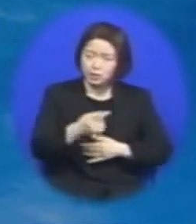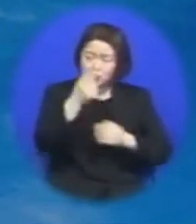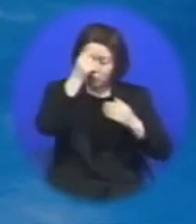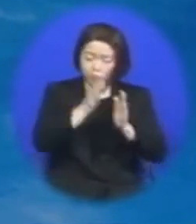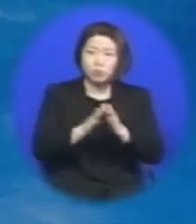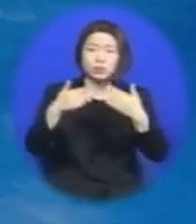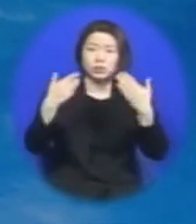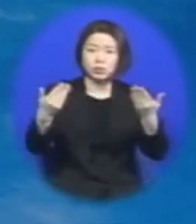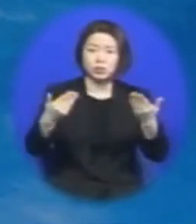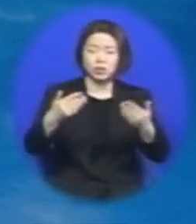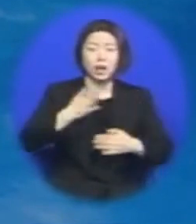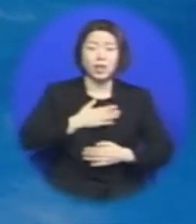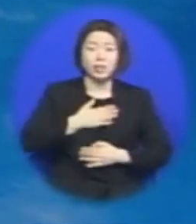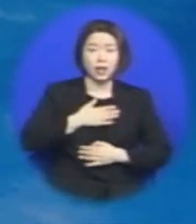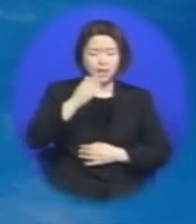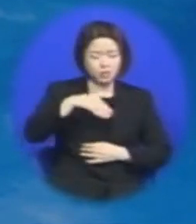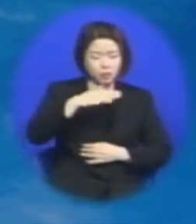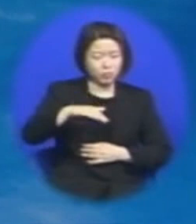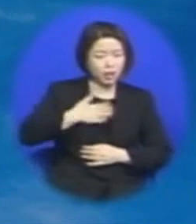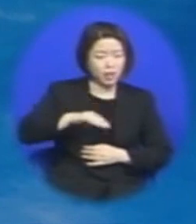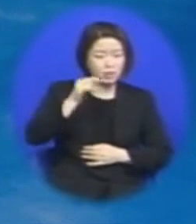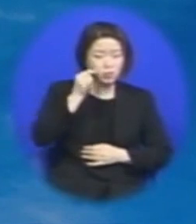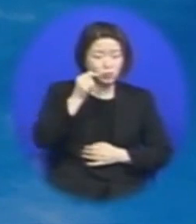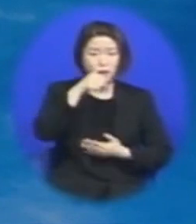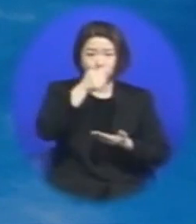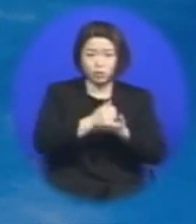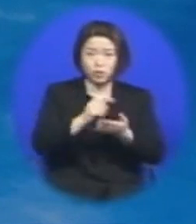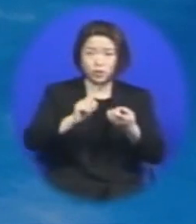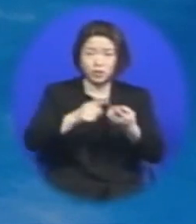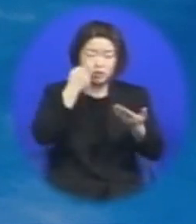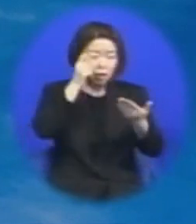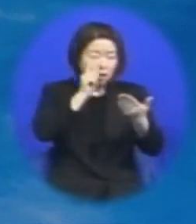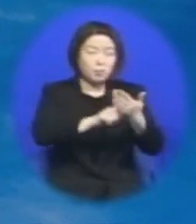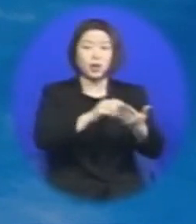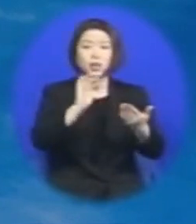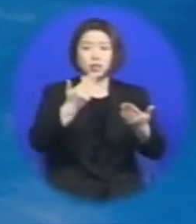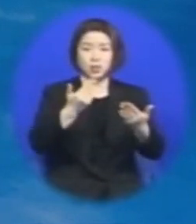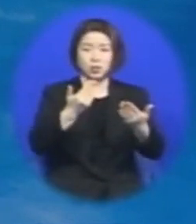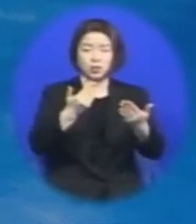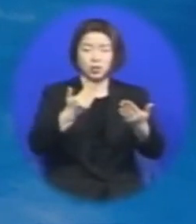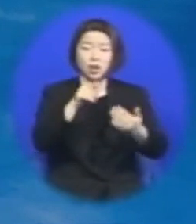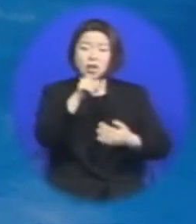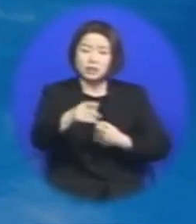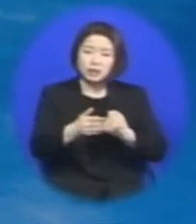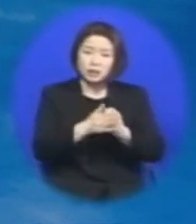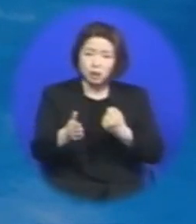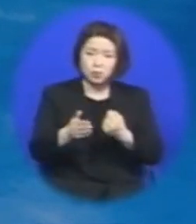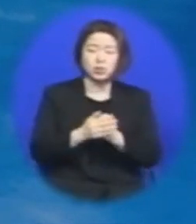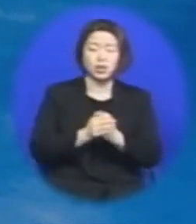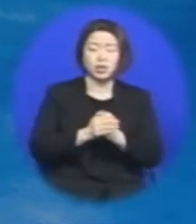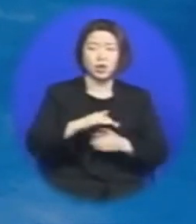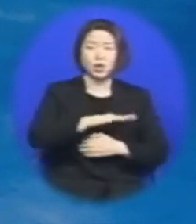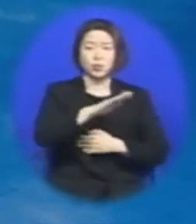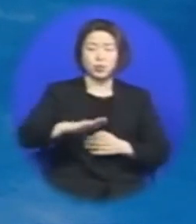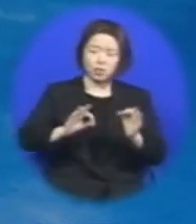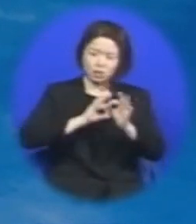못했던 문제를 들추어 내십니다 왜 그것 때문에 여러분이 영원히 잃어버릴 수도 있는